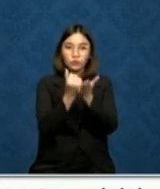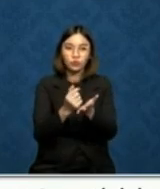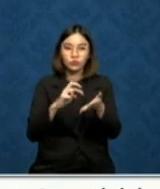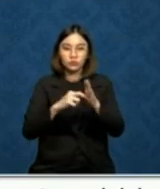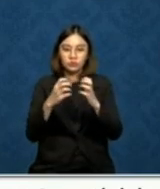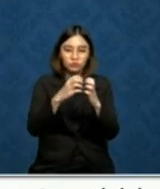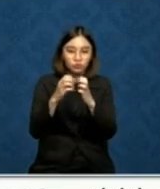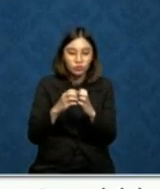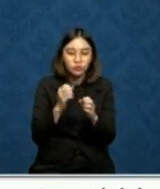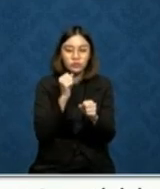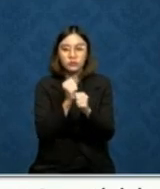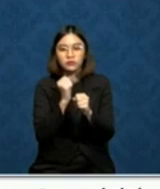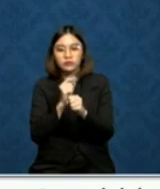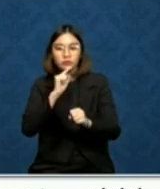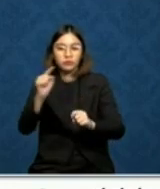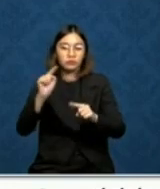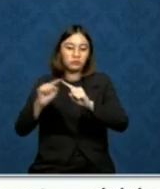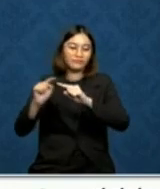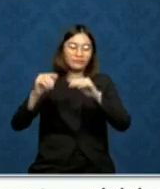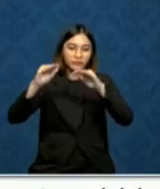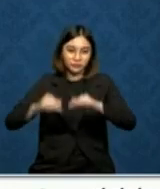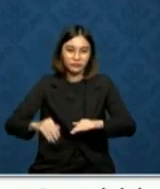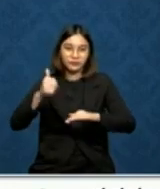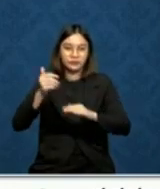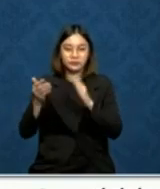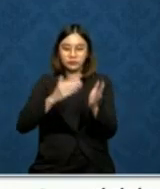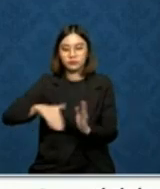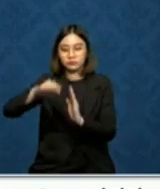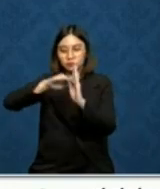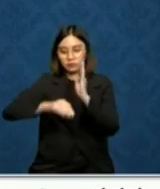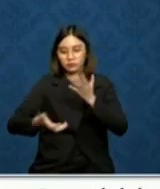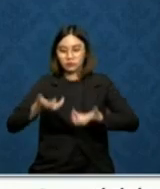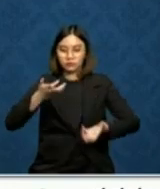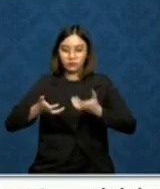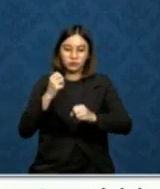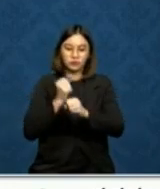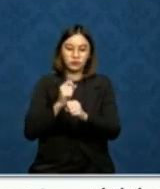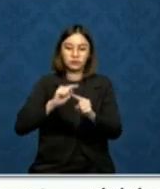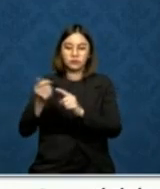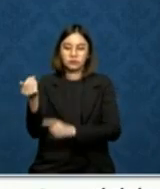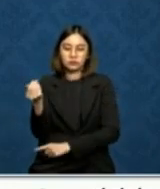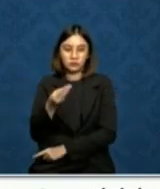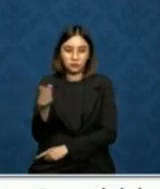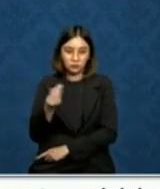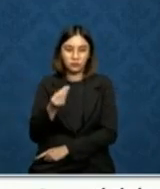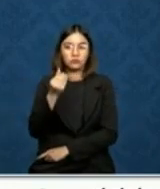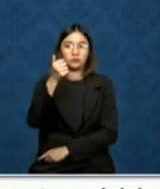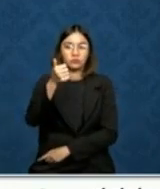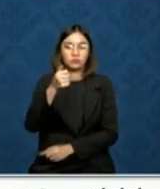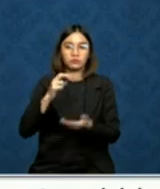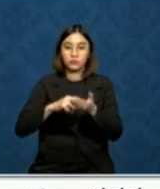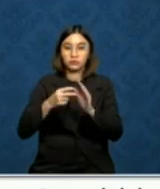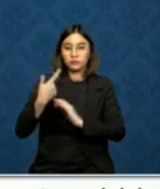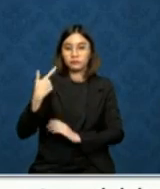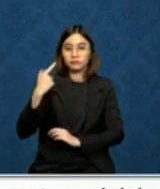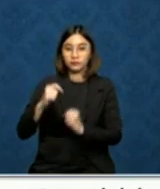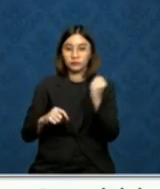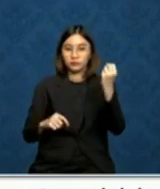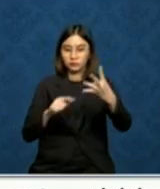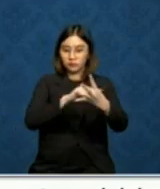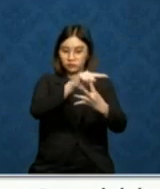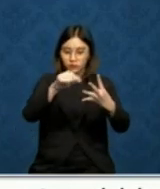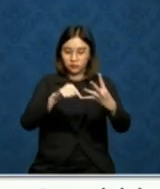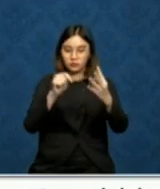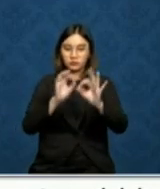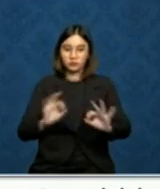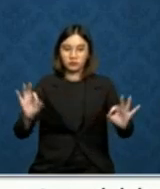ซ้อนในการดำเนินคดีและทำให้กระบวนการยุติธรรมทำงานได้รวดเร็วมากยิ่งขึ้นนั่นคือประโยชน์ทั้ง4ข้อสำ